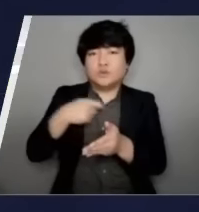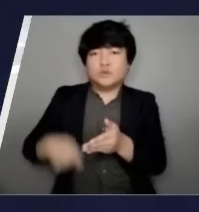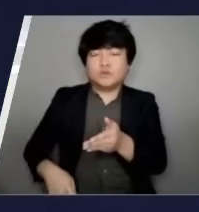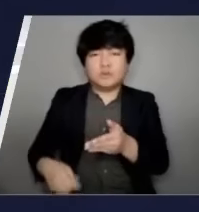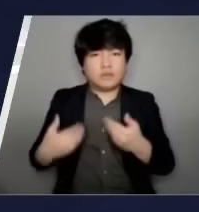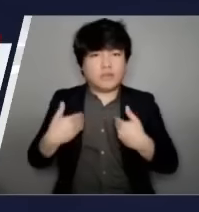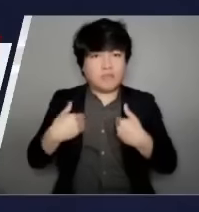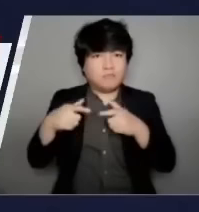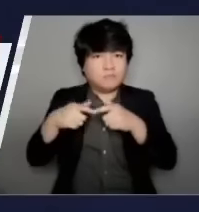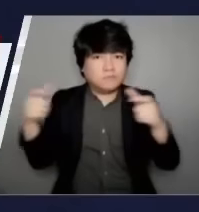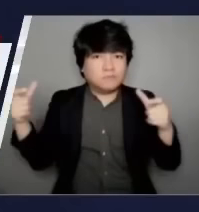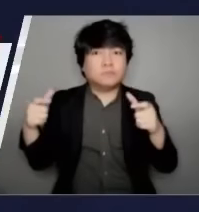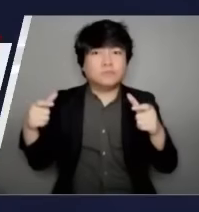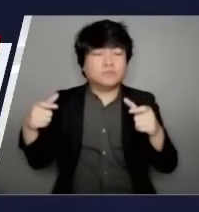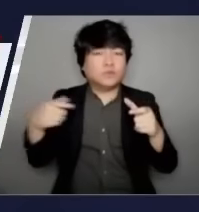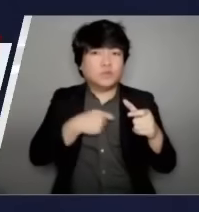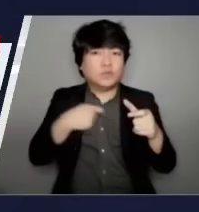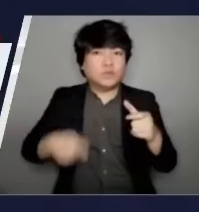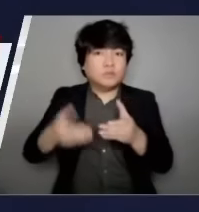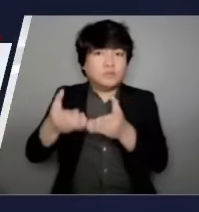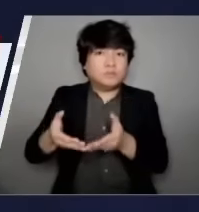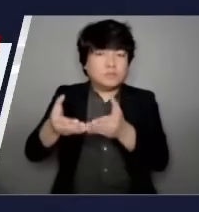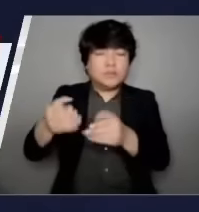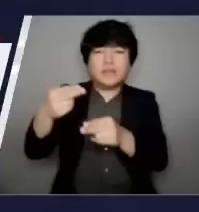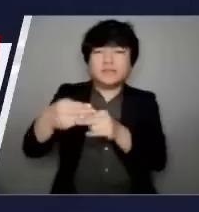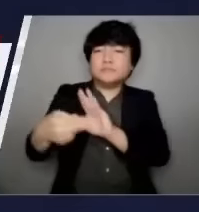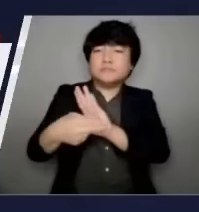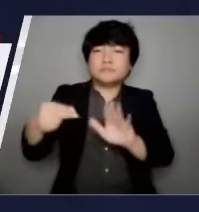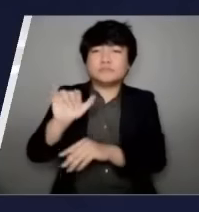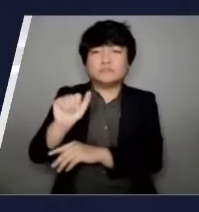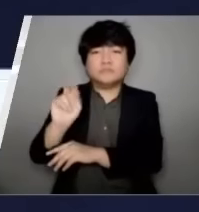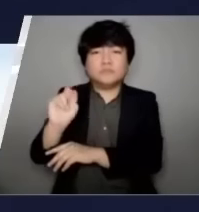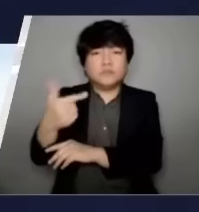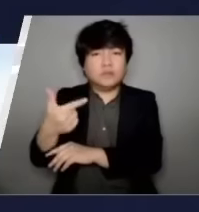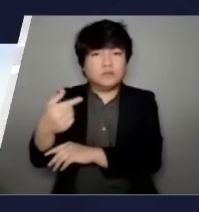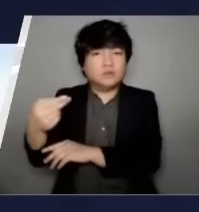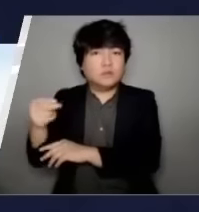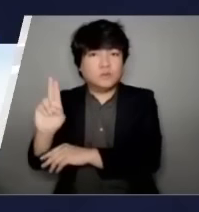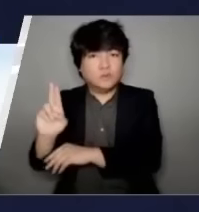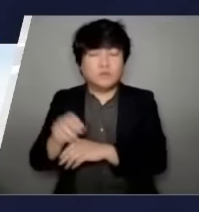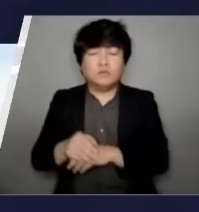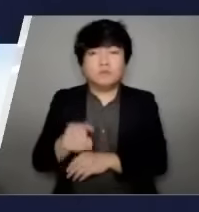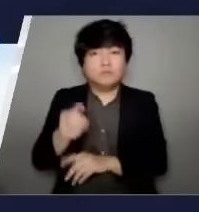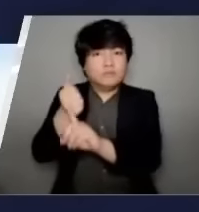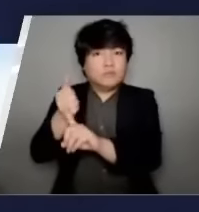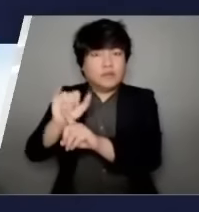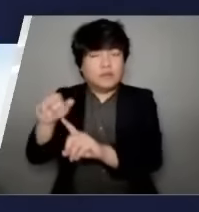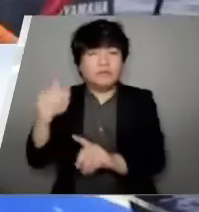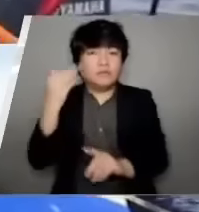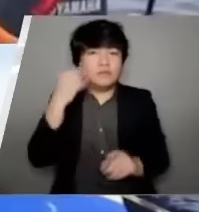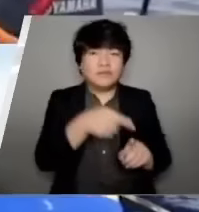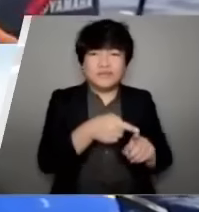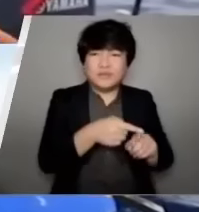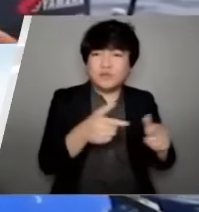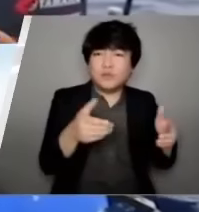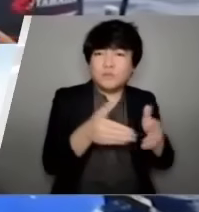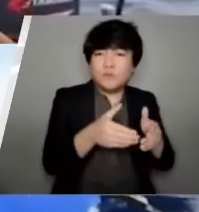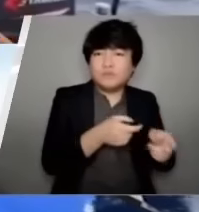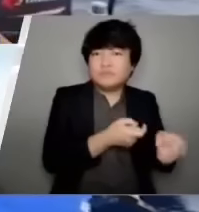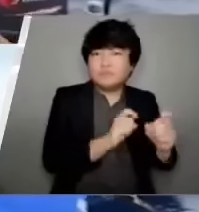China, ang pangalan ay Yang Fu, ay binangga yung isang maliit na bangka ng